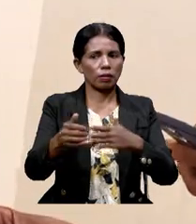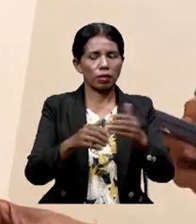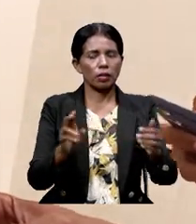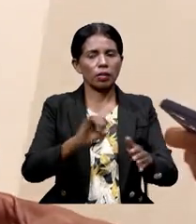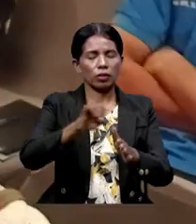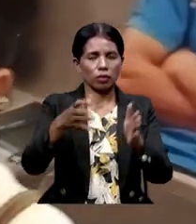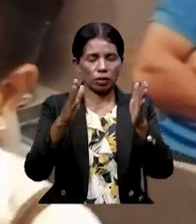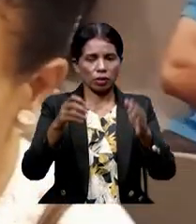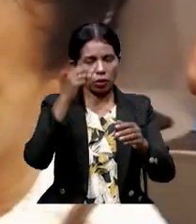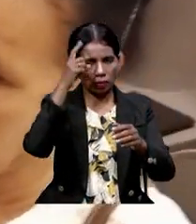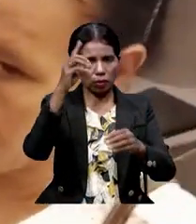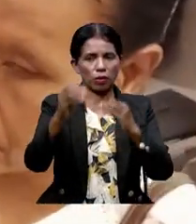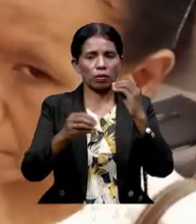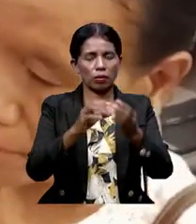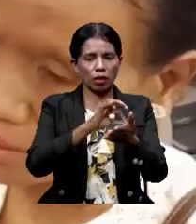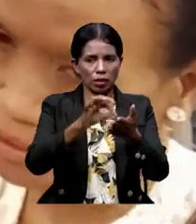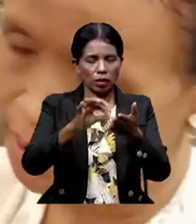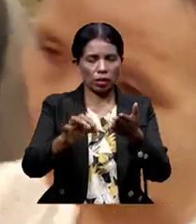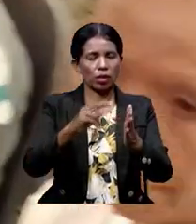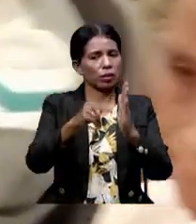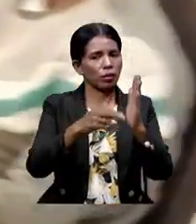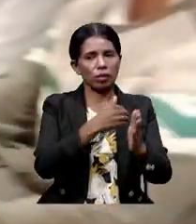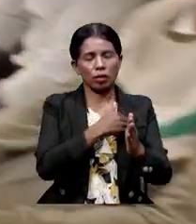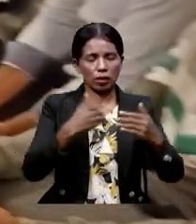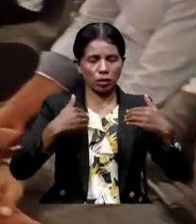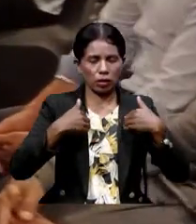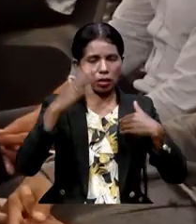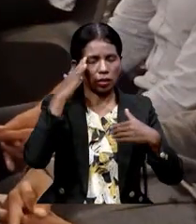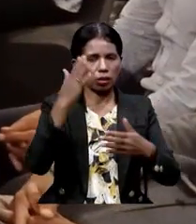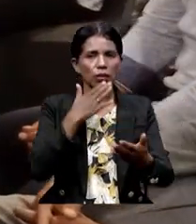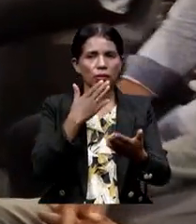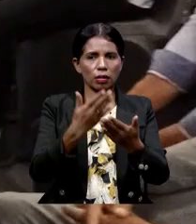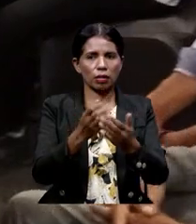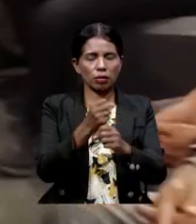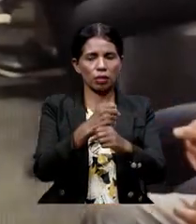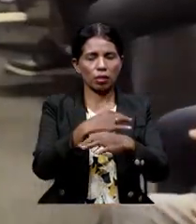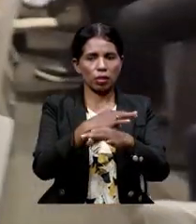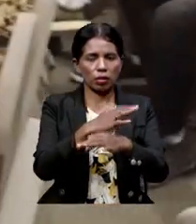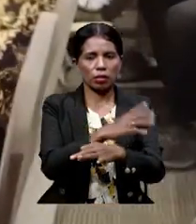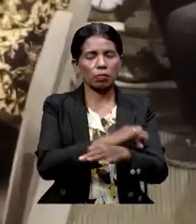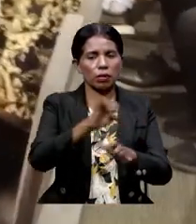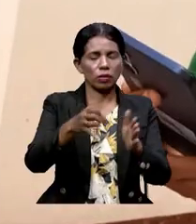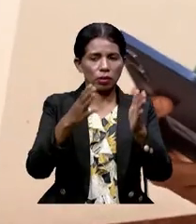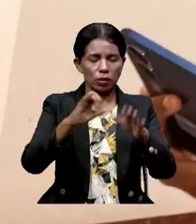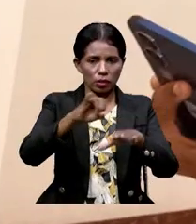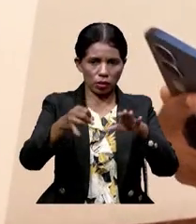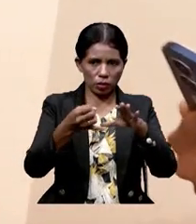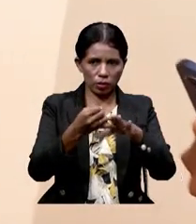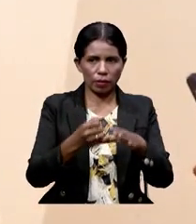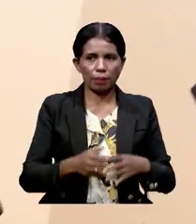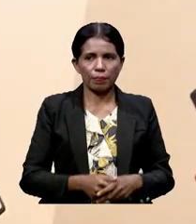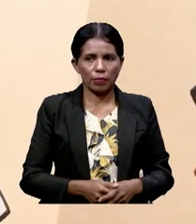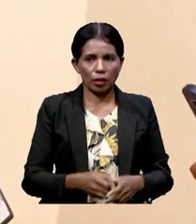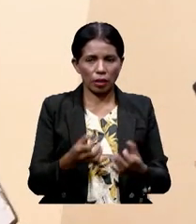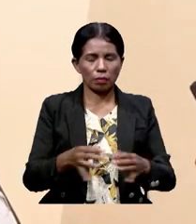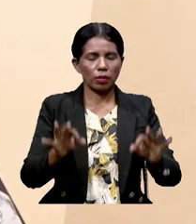sira komprende deit maka kerek notisia maybe sedau kia kunyesimentu diat atau halo produsan jurnalistiku inklusivo. Jadi